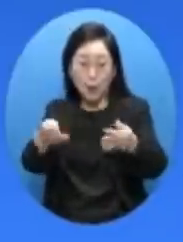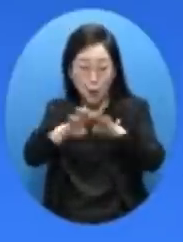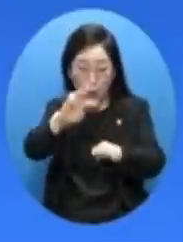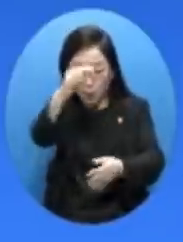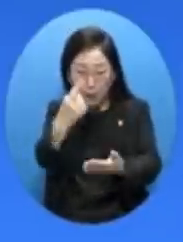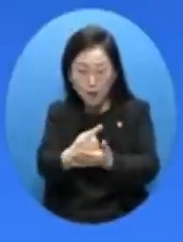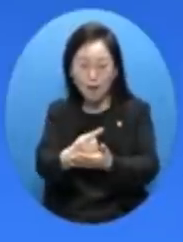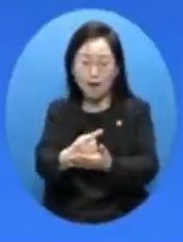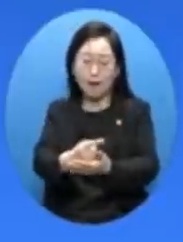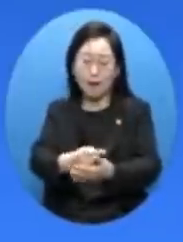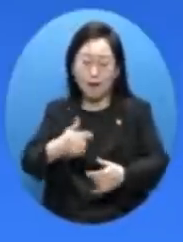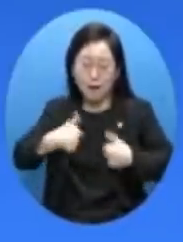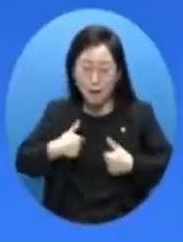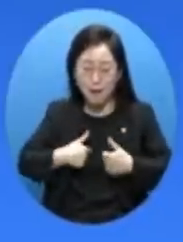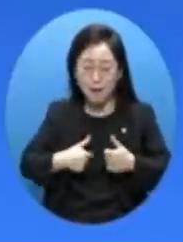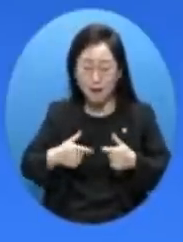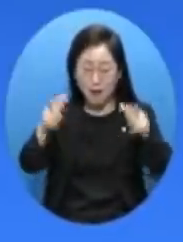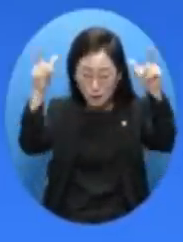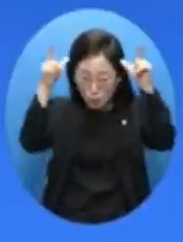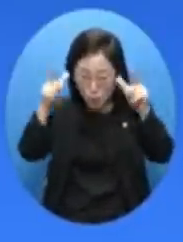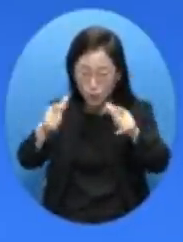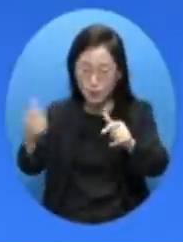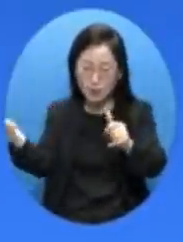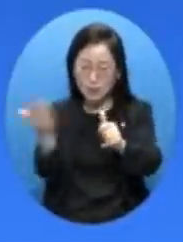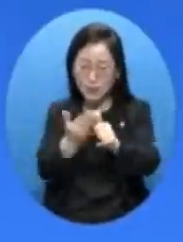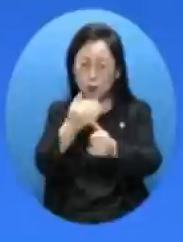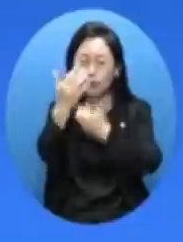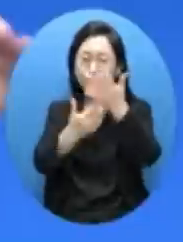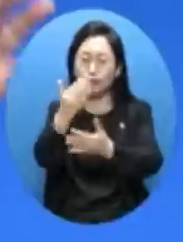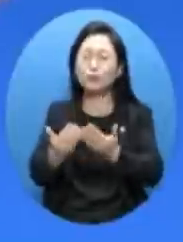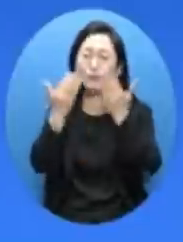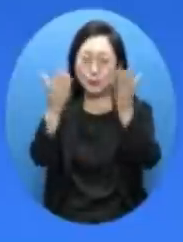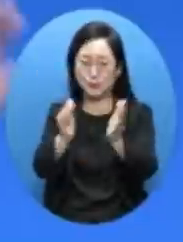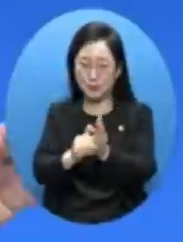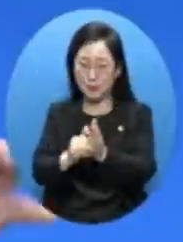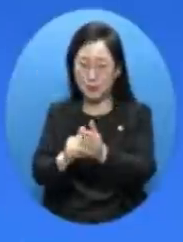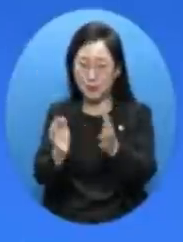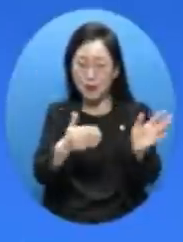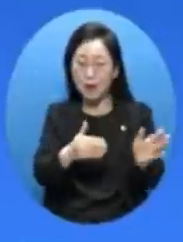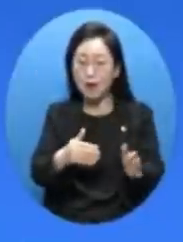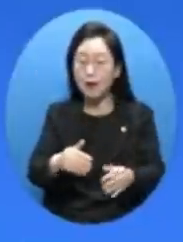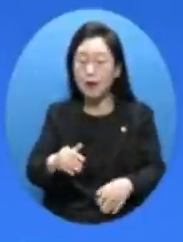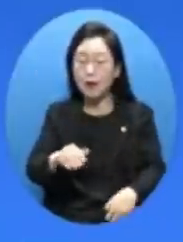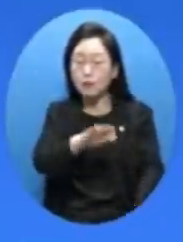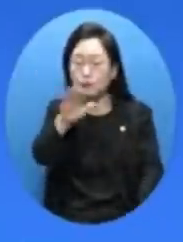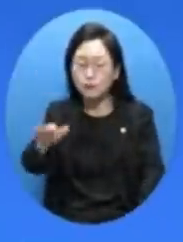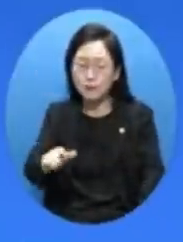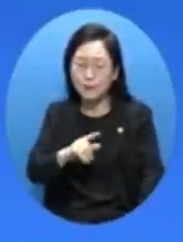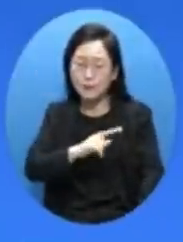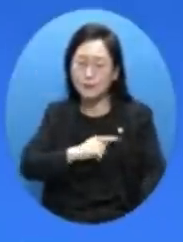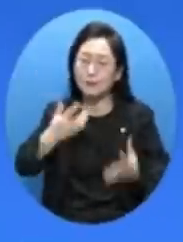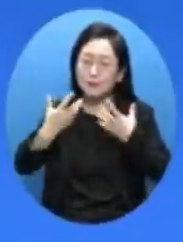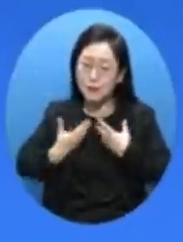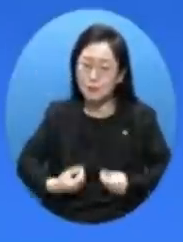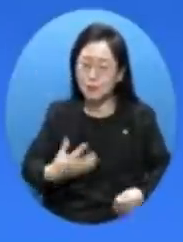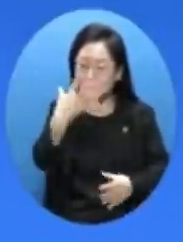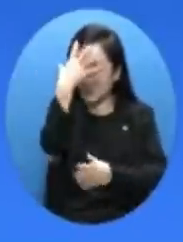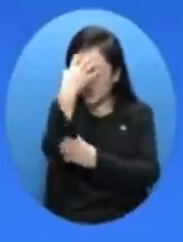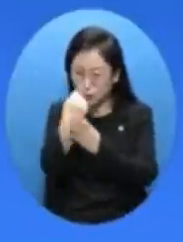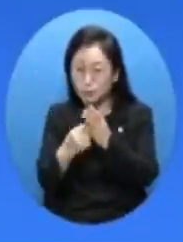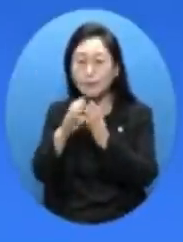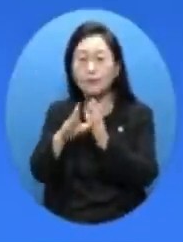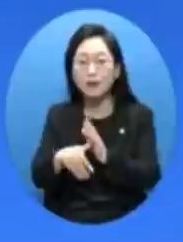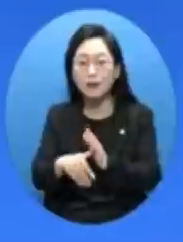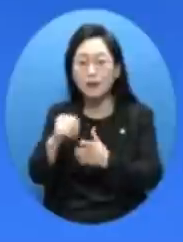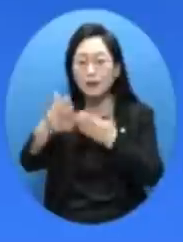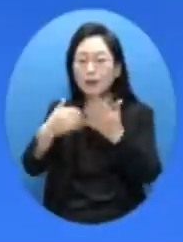어미 소는 거기서 번제로 드려집니다. 하나님께서 이처럼 이스라엘이 가장 절망에 처했을 거 암울했던 시대에